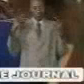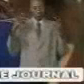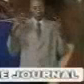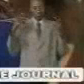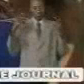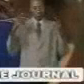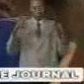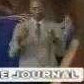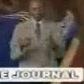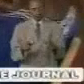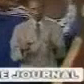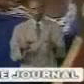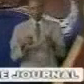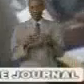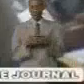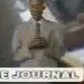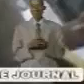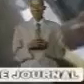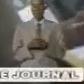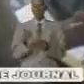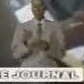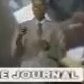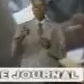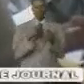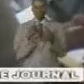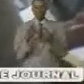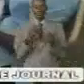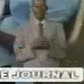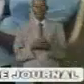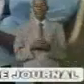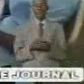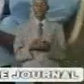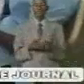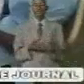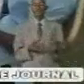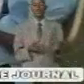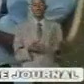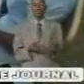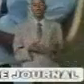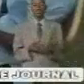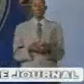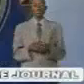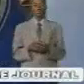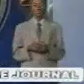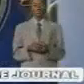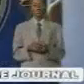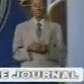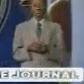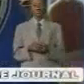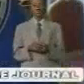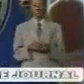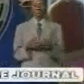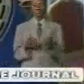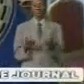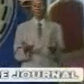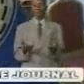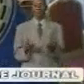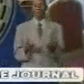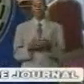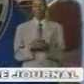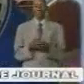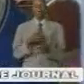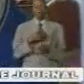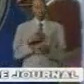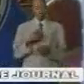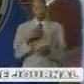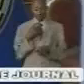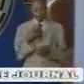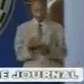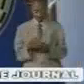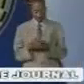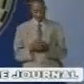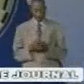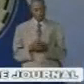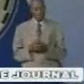Monique Kandé s'explique. La francophonie, ce n'est pas un moment, ce n'est pas un jour, c'est un processus. Alors nous disons que les femmes ne